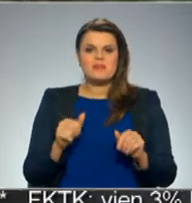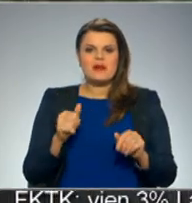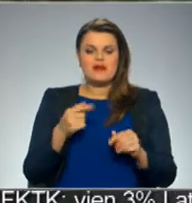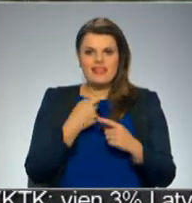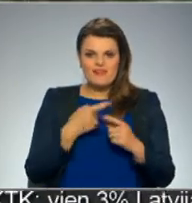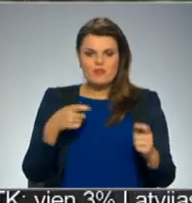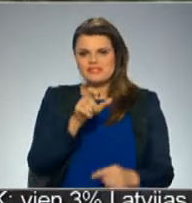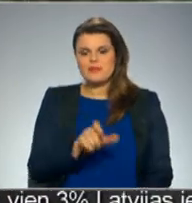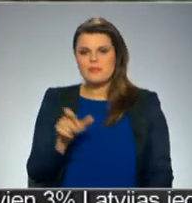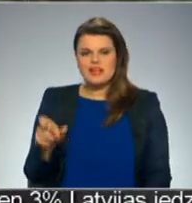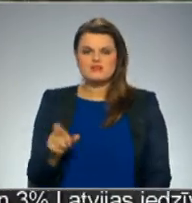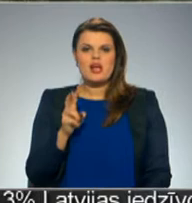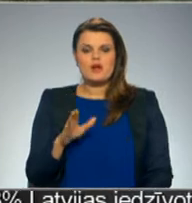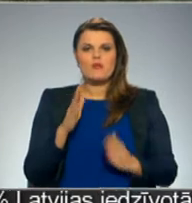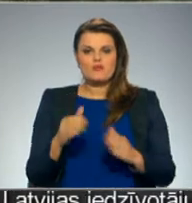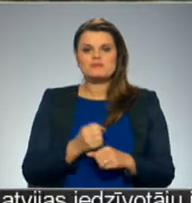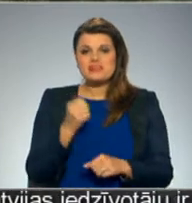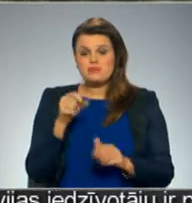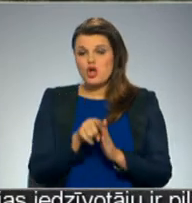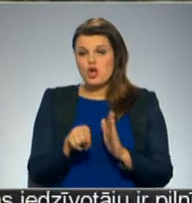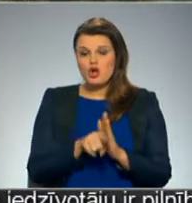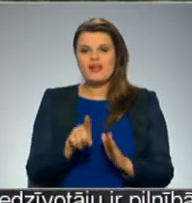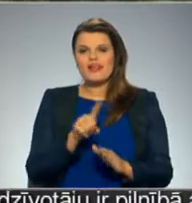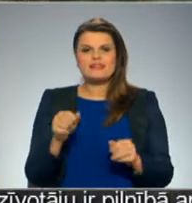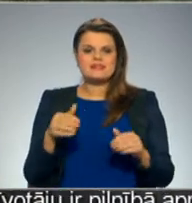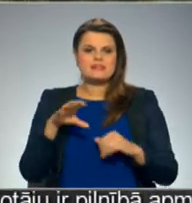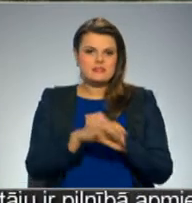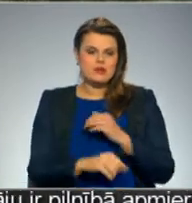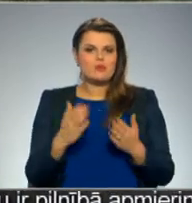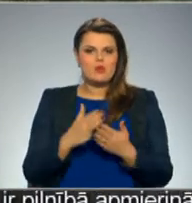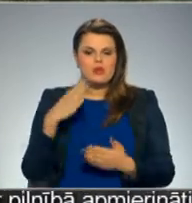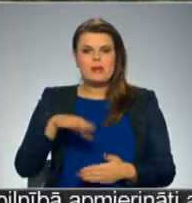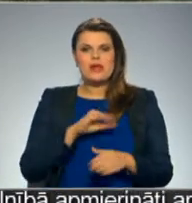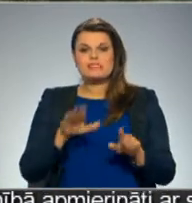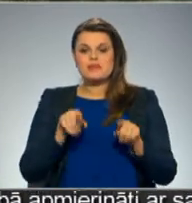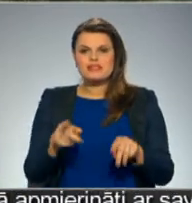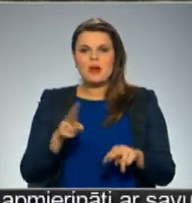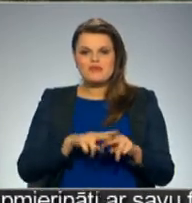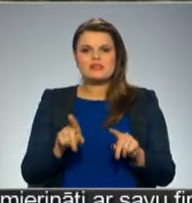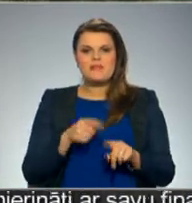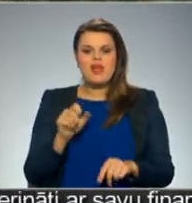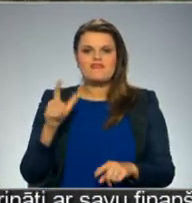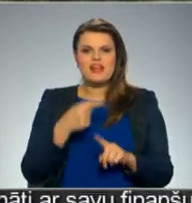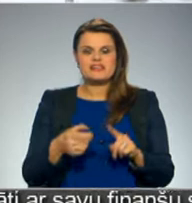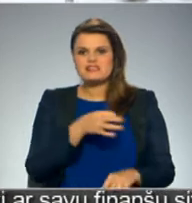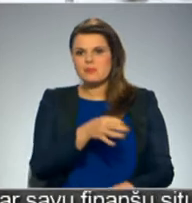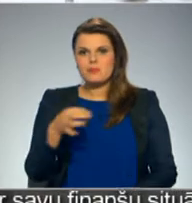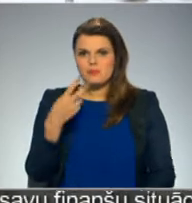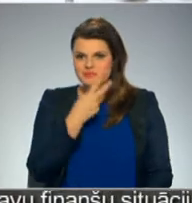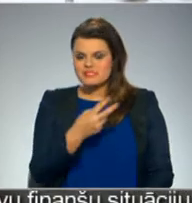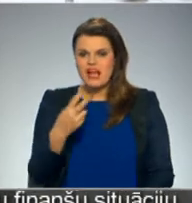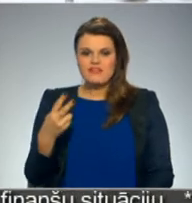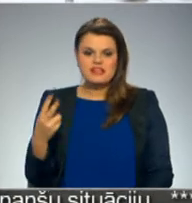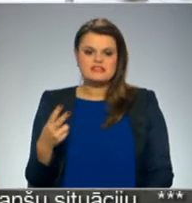informēt personas, ka būs pastiprināta kontrole, tas līdz ziemas beigām viennozīmīgi. Mēs pa tām vietām brauksim vairākas reizes, skatīsimies. Un